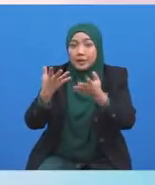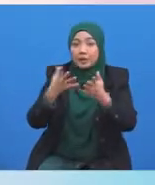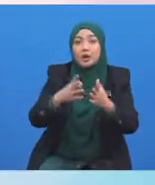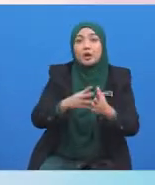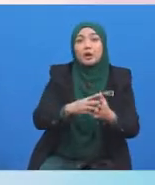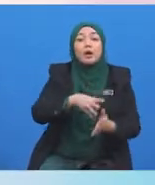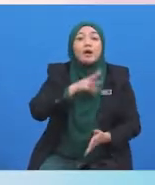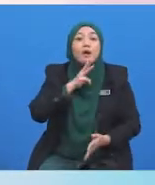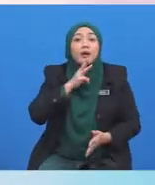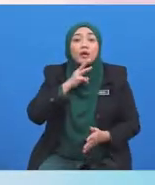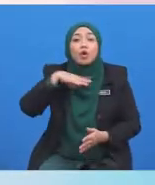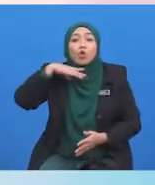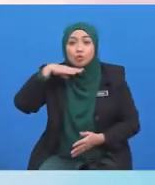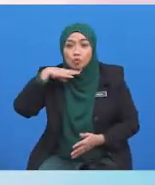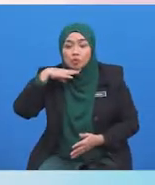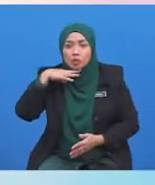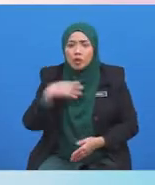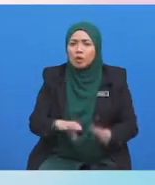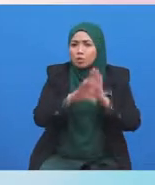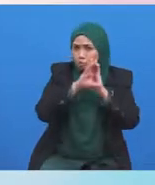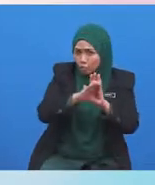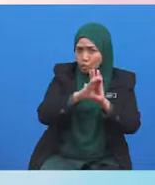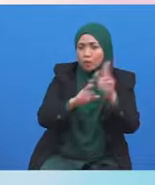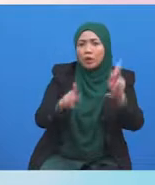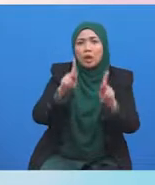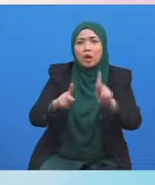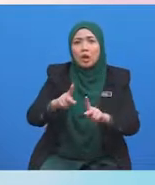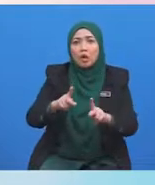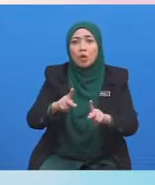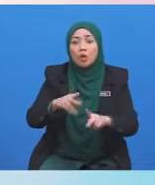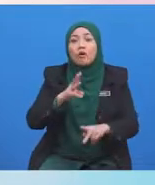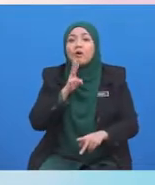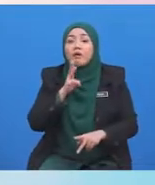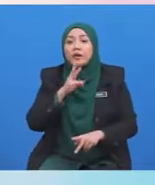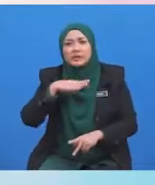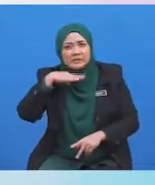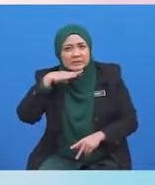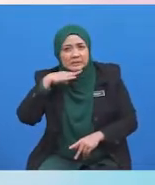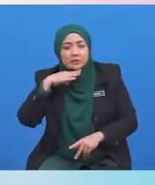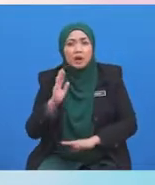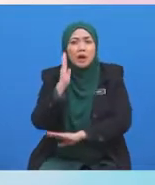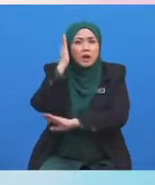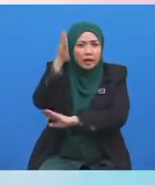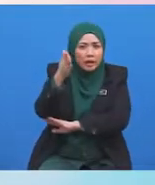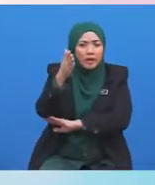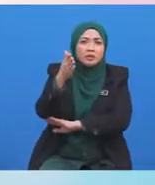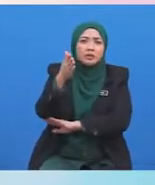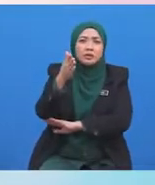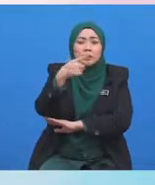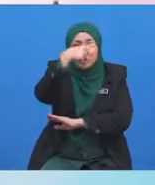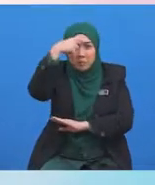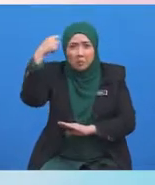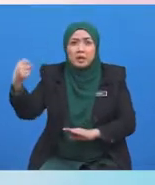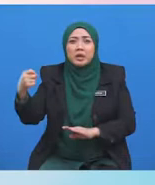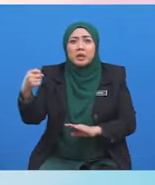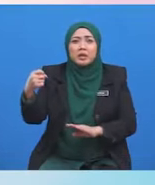air tercemar. Apabila berlaku pencemaran terhadap sumber air, secara tidak langsung ia akan menyebabkan bekalan air kepada